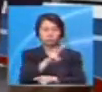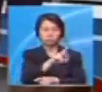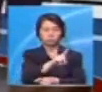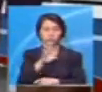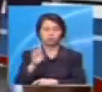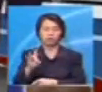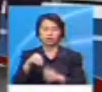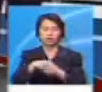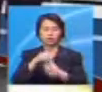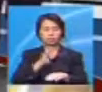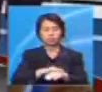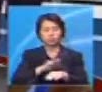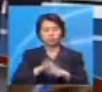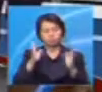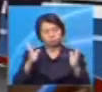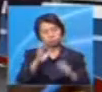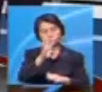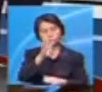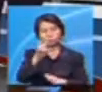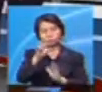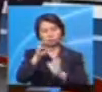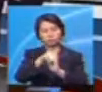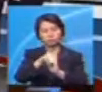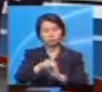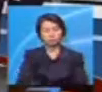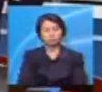218 dalam masa 42